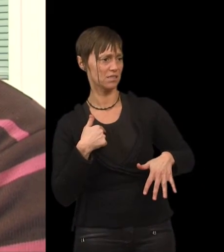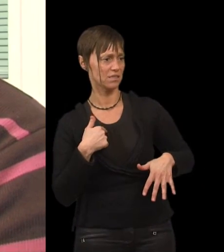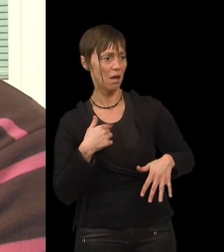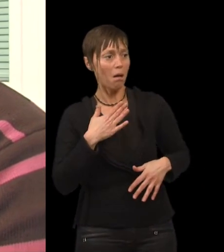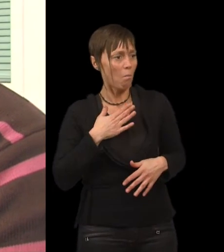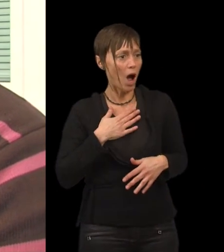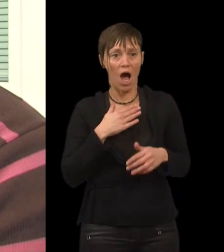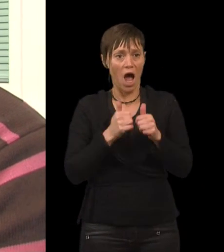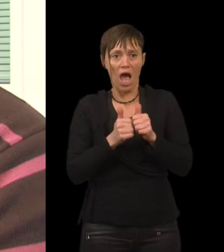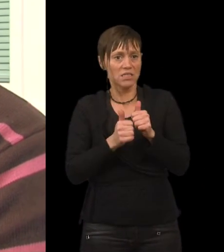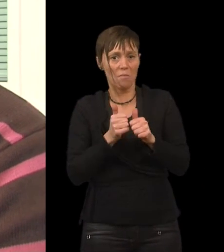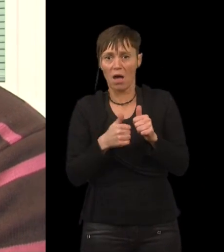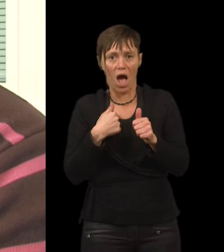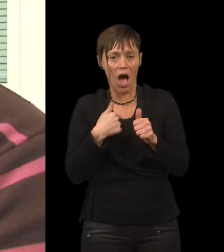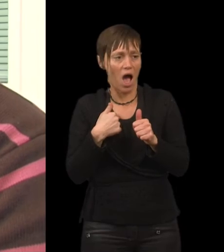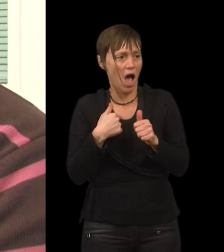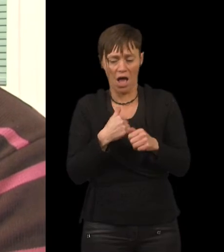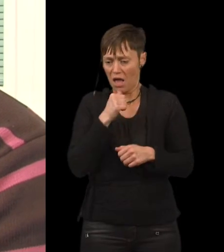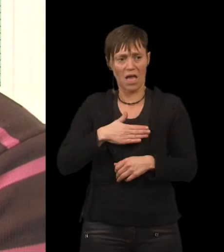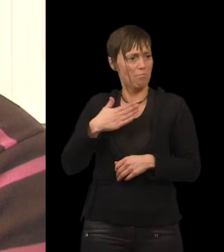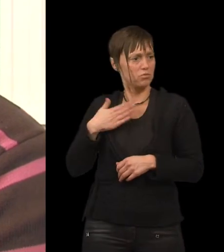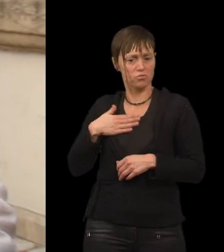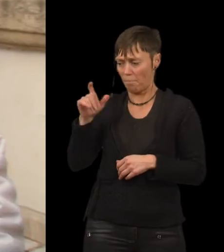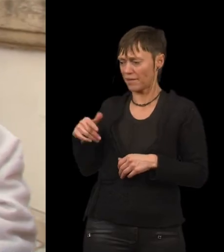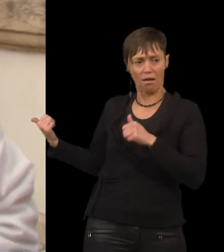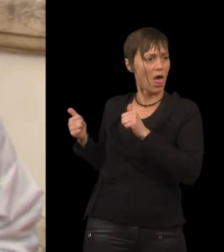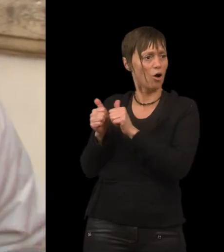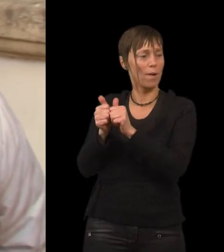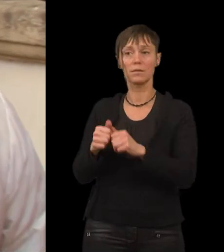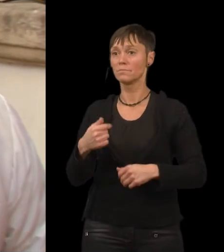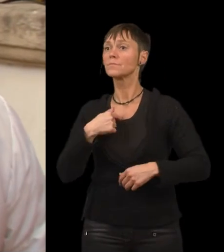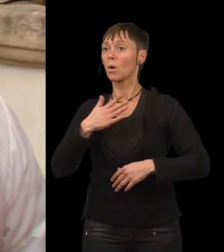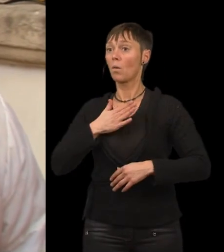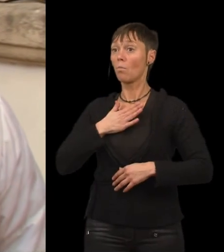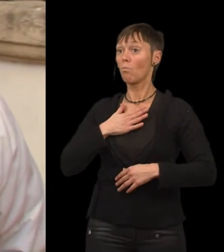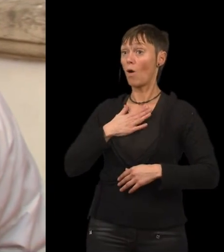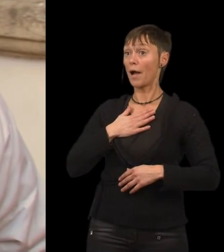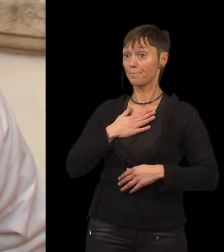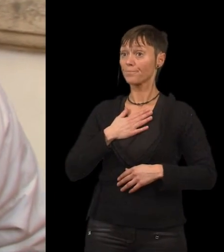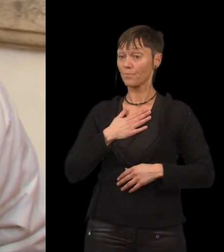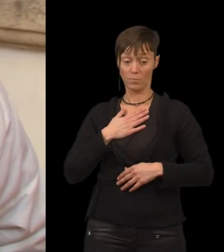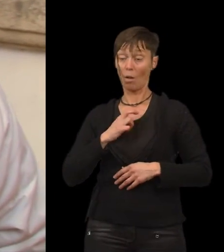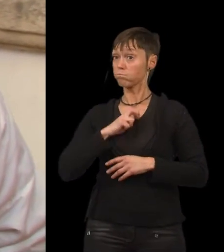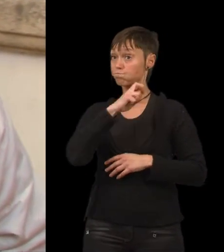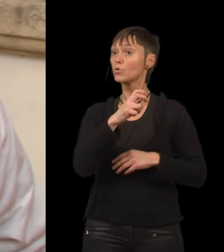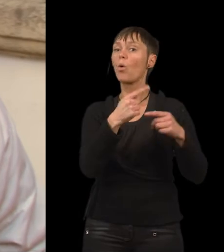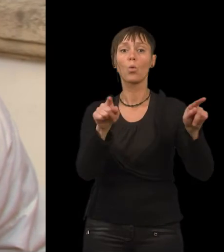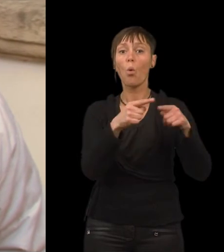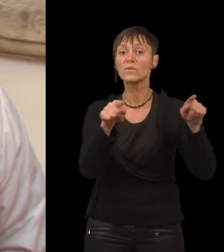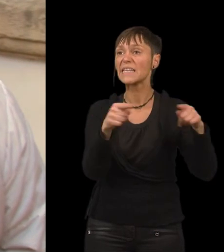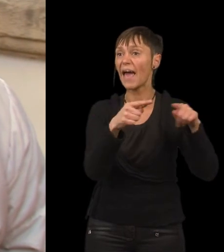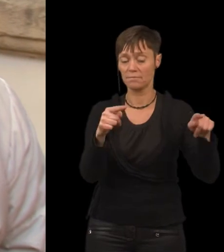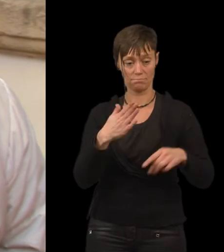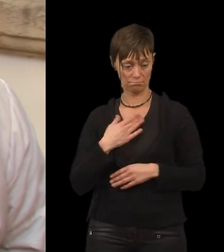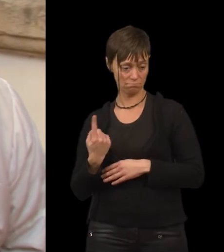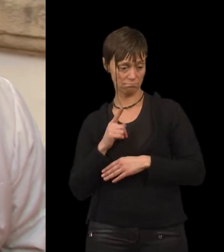suis en examen, j'ai pas besoin de quelqu'un qui m'accompagne. Moi, ça m'est arrivé dans une salle de concert où on ne voulait pas